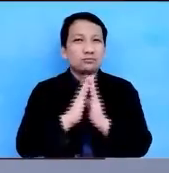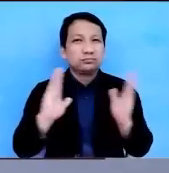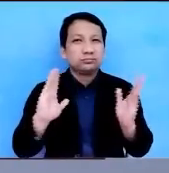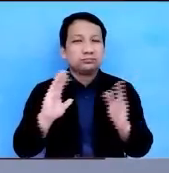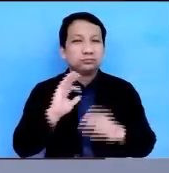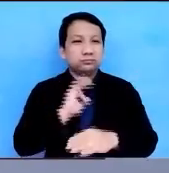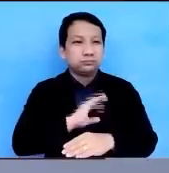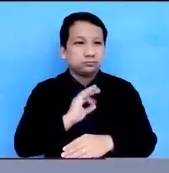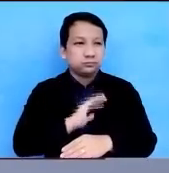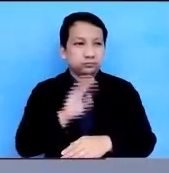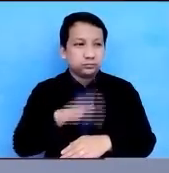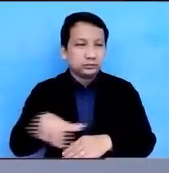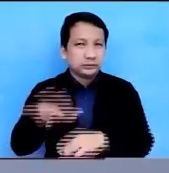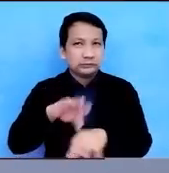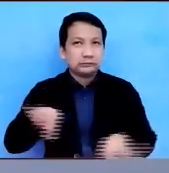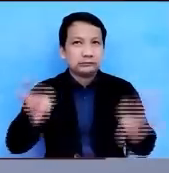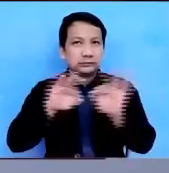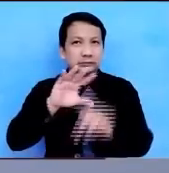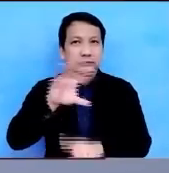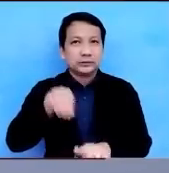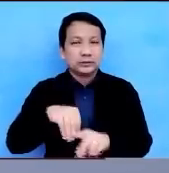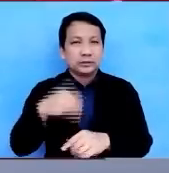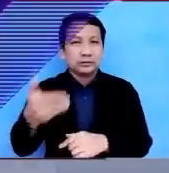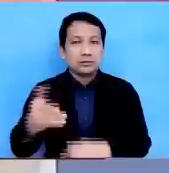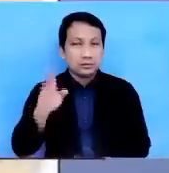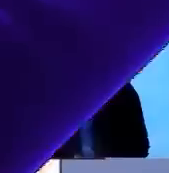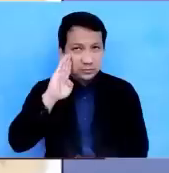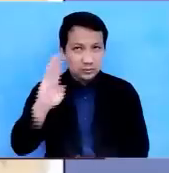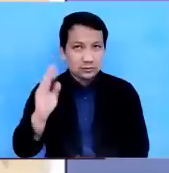ating kasaysayan. Nagbabalik si Brian Basa.